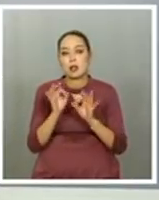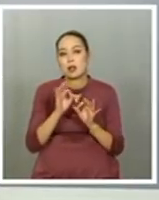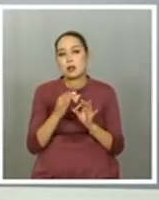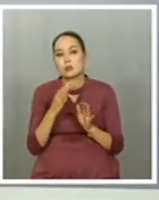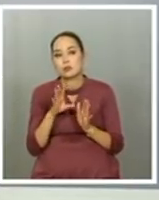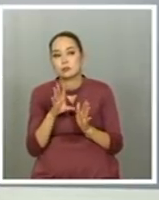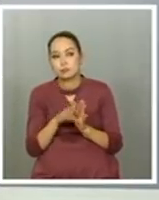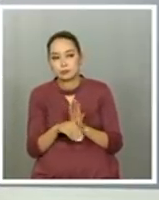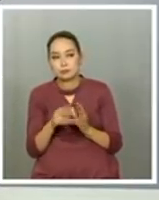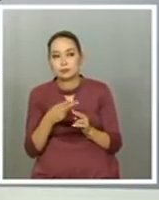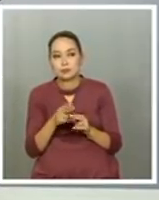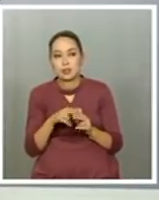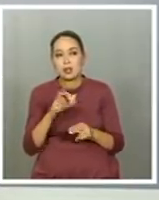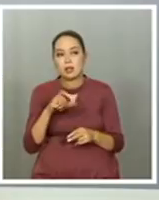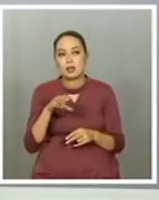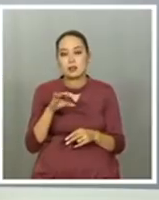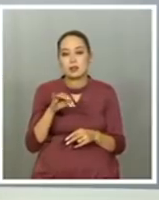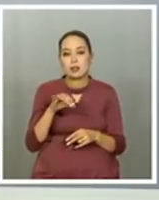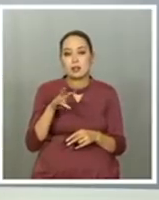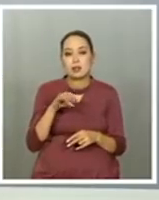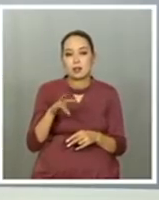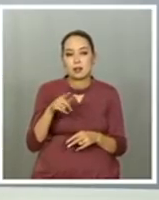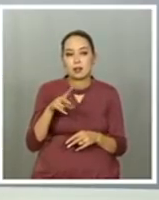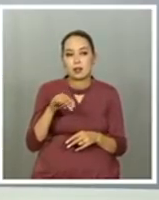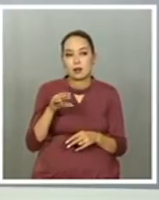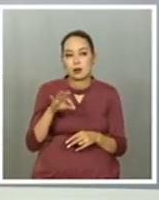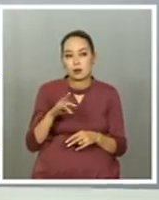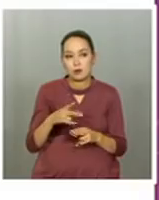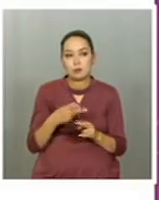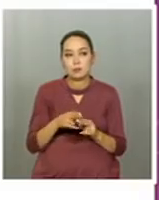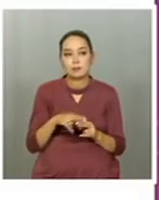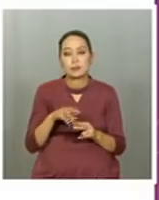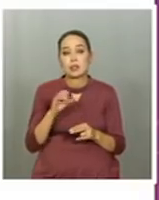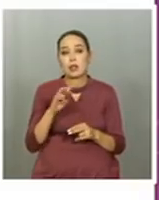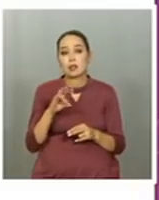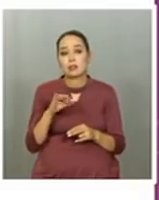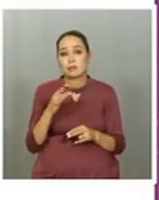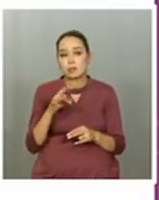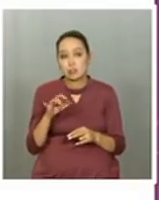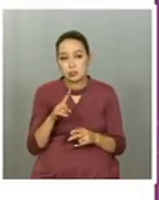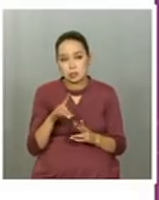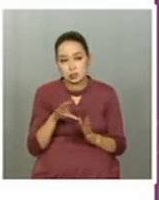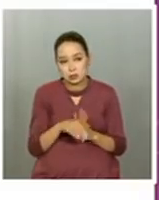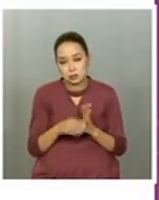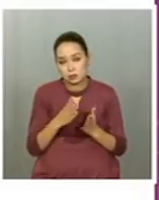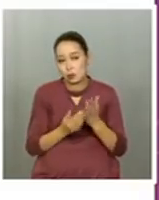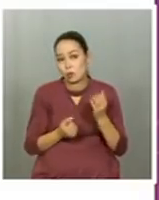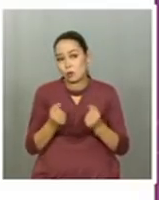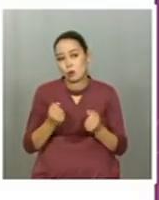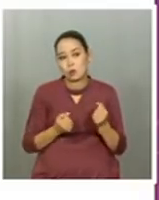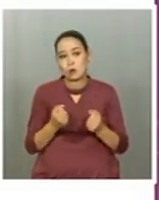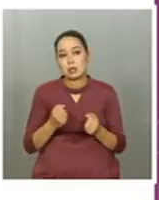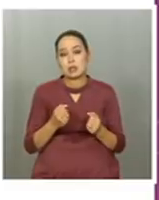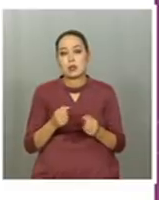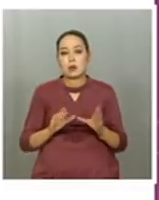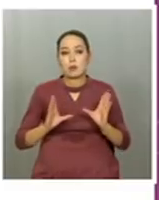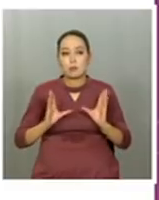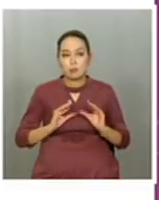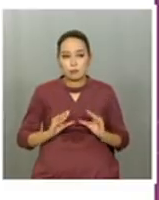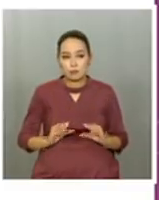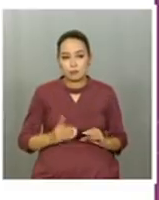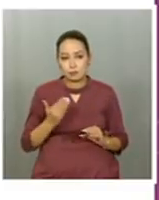атымды спирт этилен гликольді, антифриз ретінде көліктерге, синтетикалық талшық